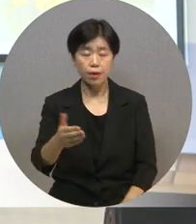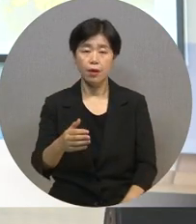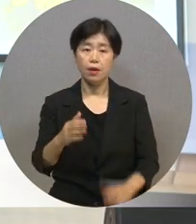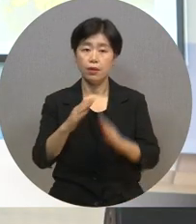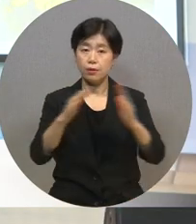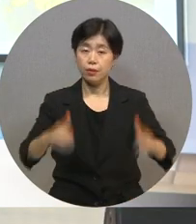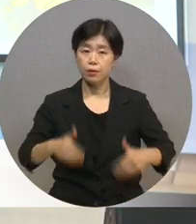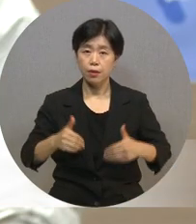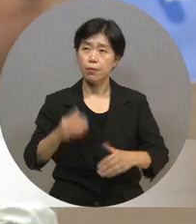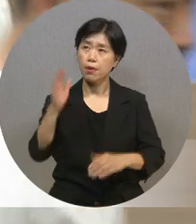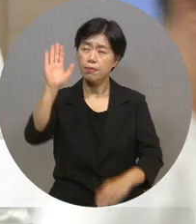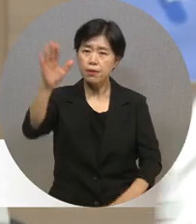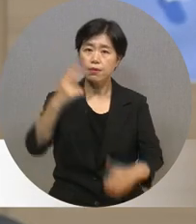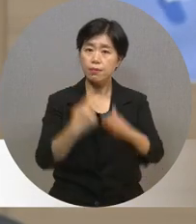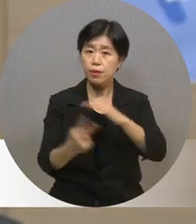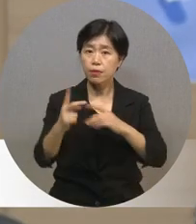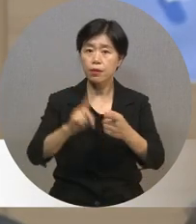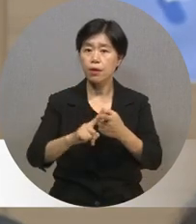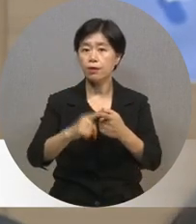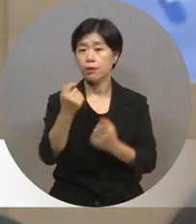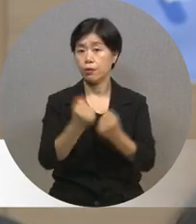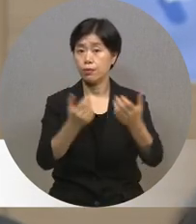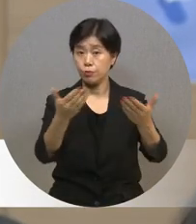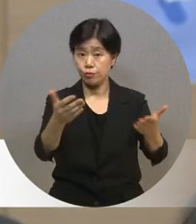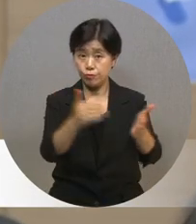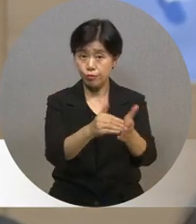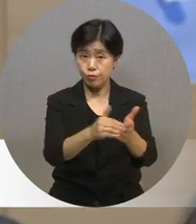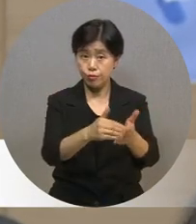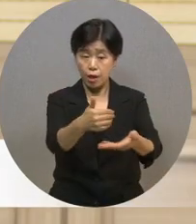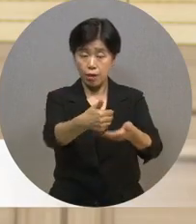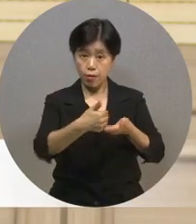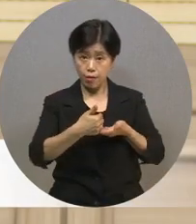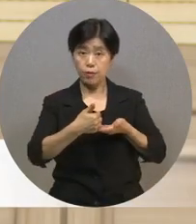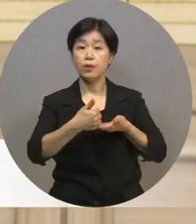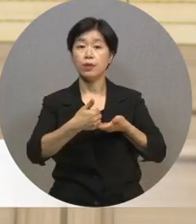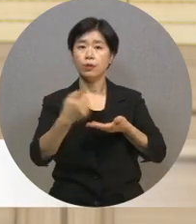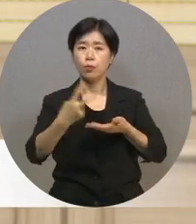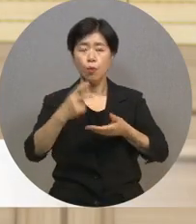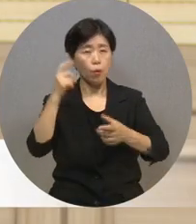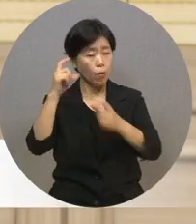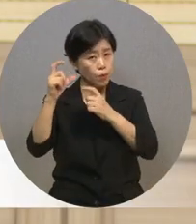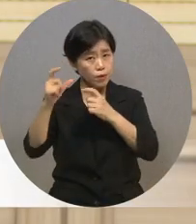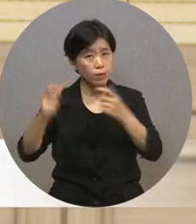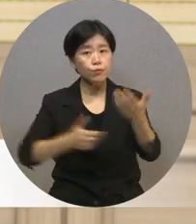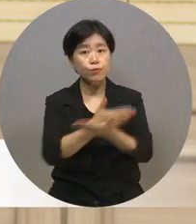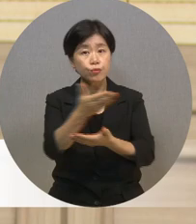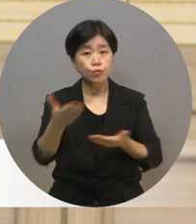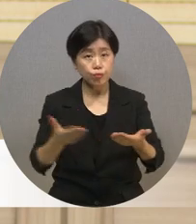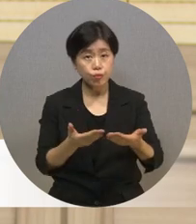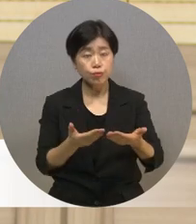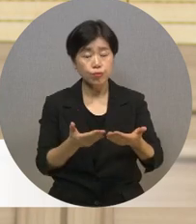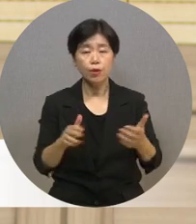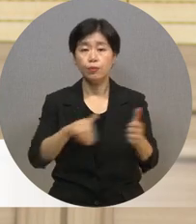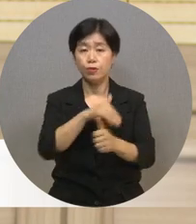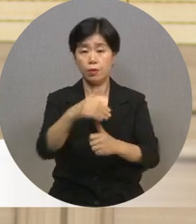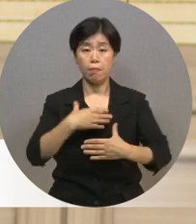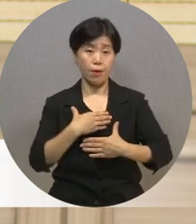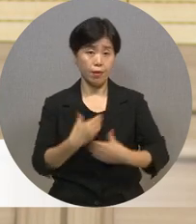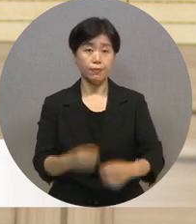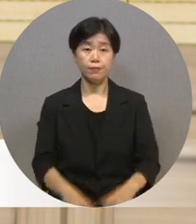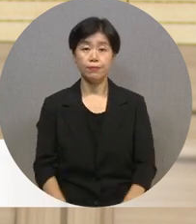직접 소개하고 청년들의 정책 건의 사항을 비롯해 고민을 들어주며 편안한 분위기의 시간을